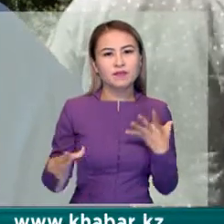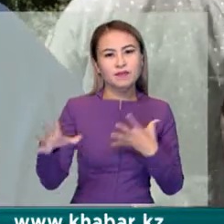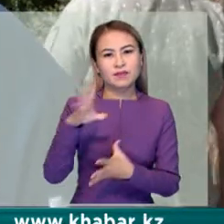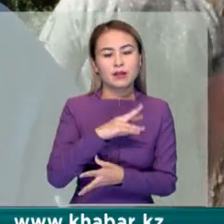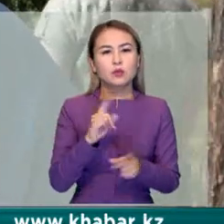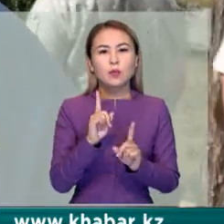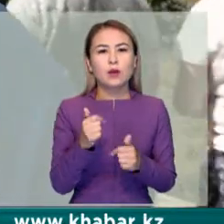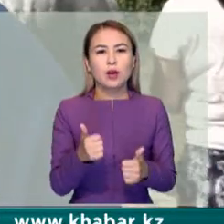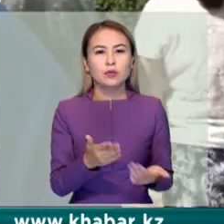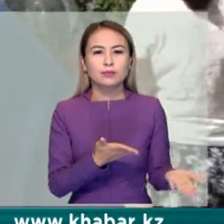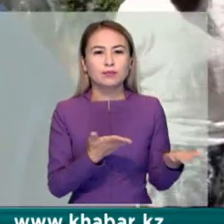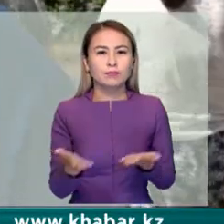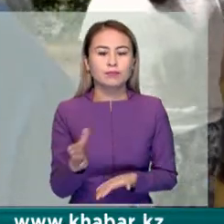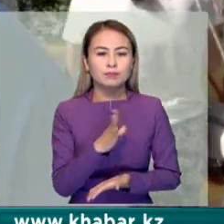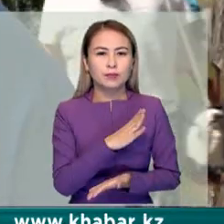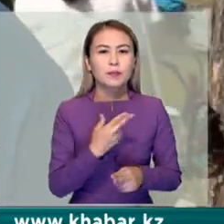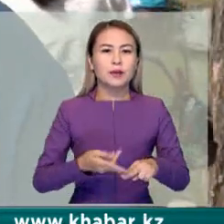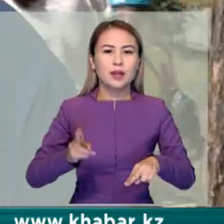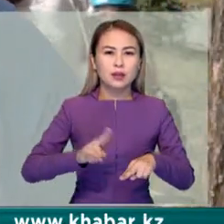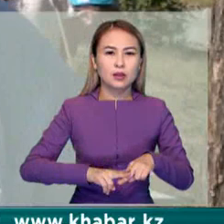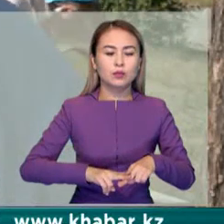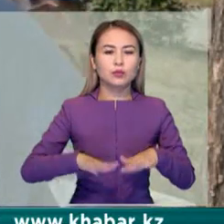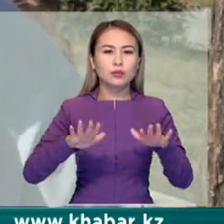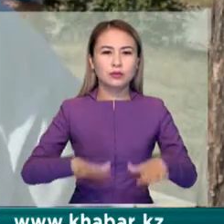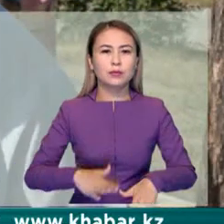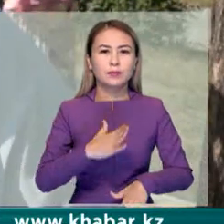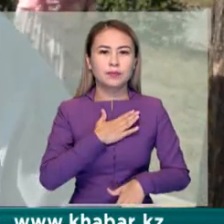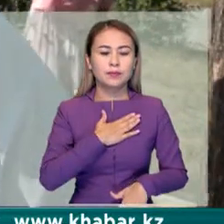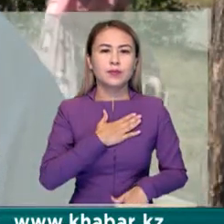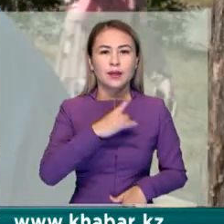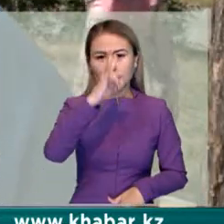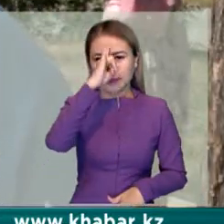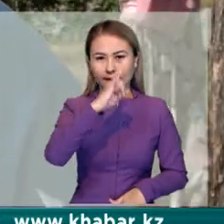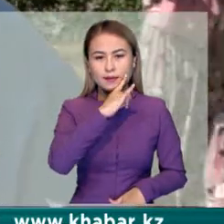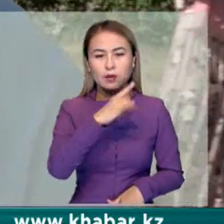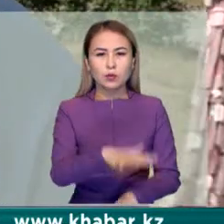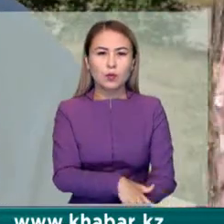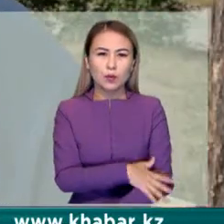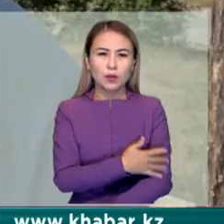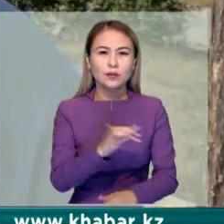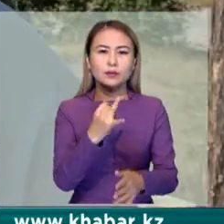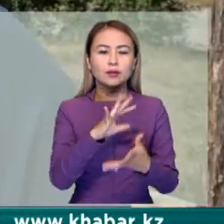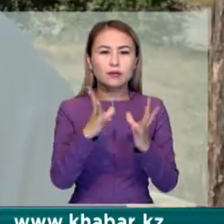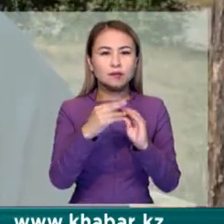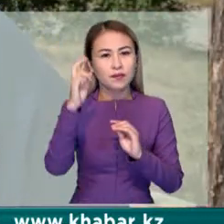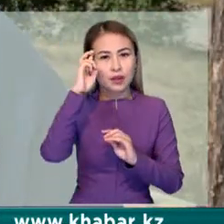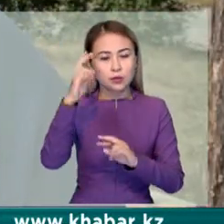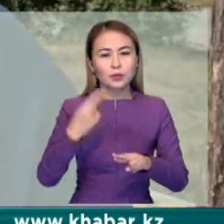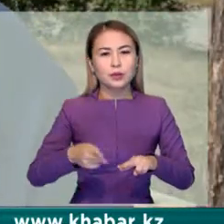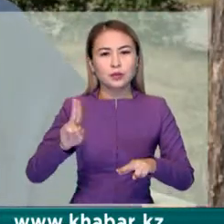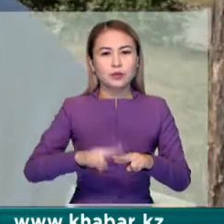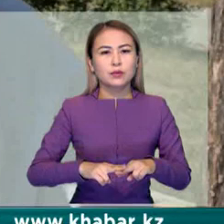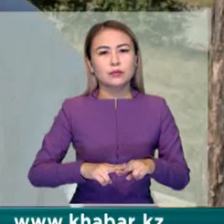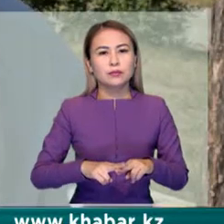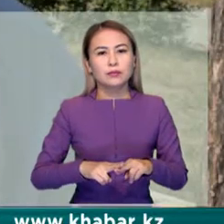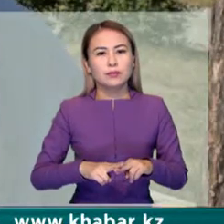жақсылыққа шақырады, жамандықтан қайтарады. Сондықтан да бұл жерде біздер міне Қазақстанда көп ұлтты, көп конфессиялы мемлекет болған соң, былай